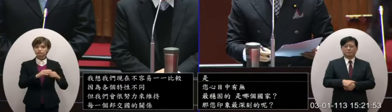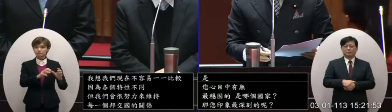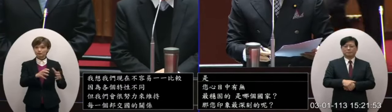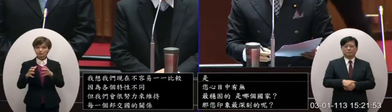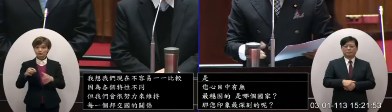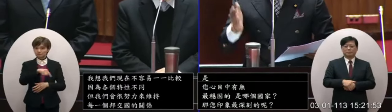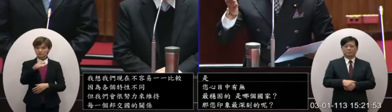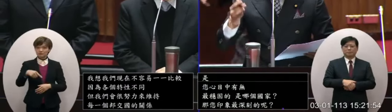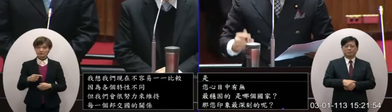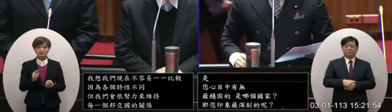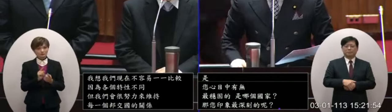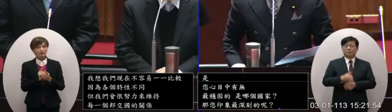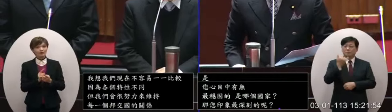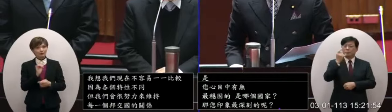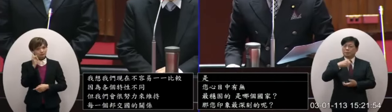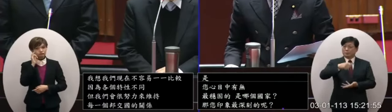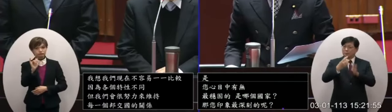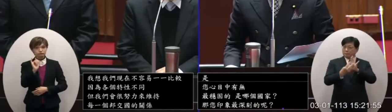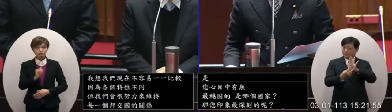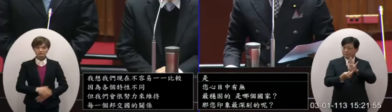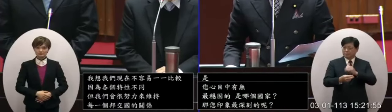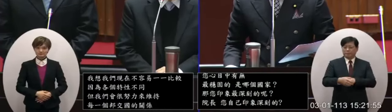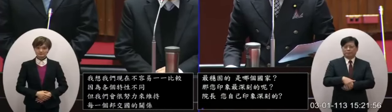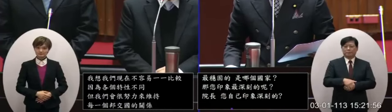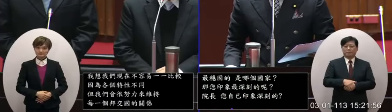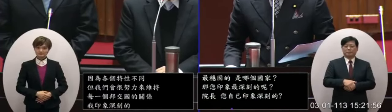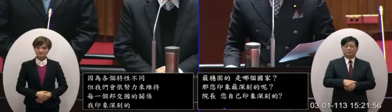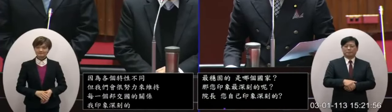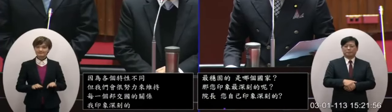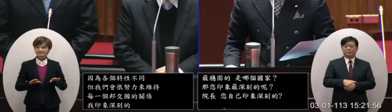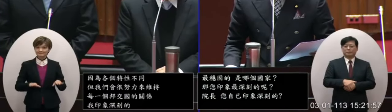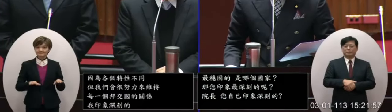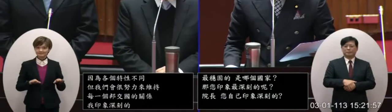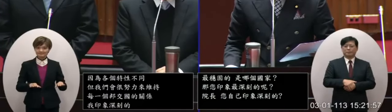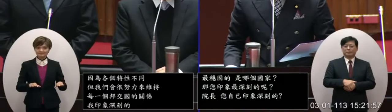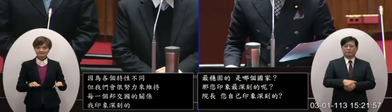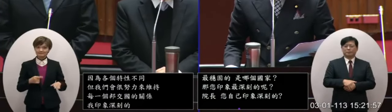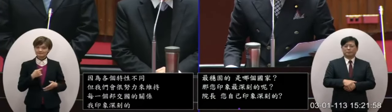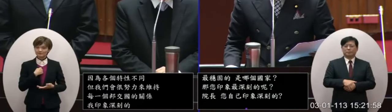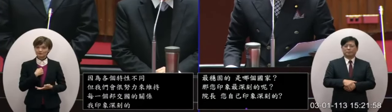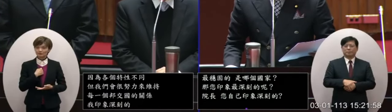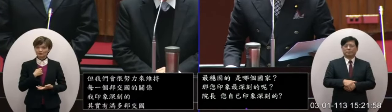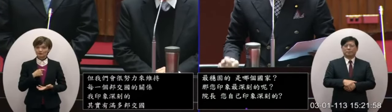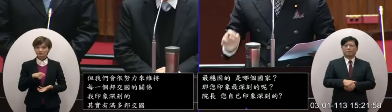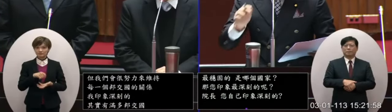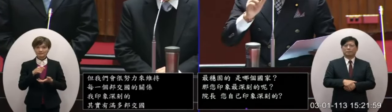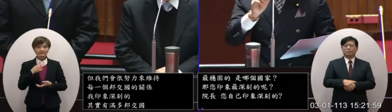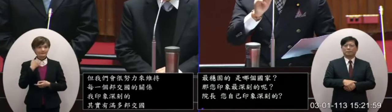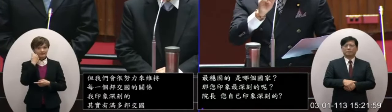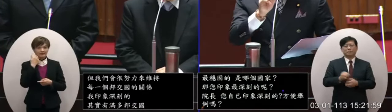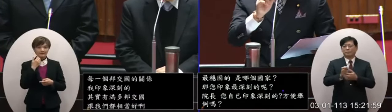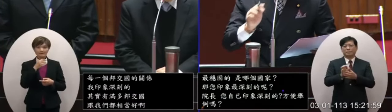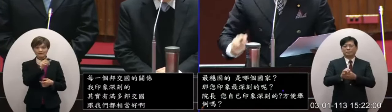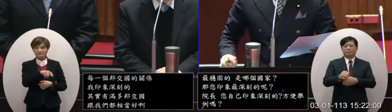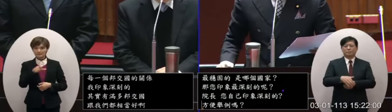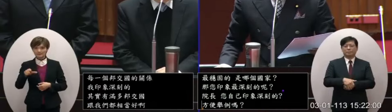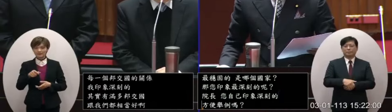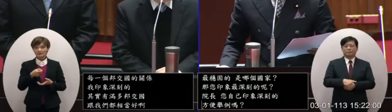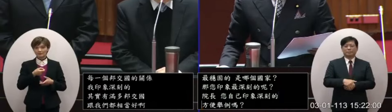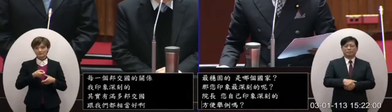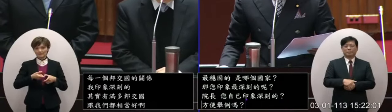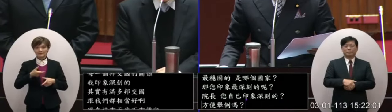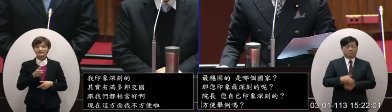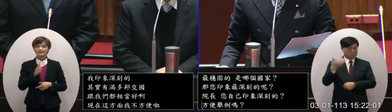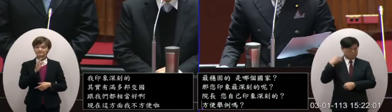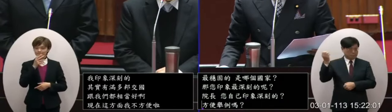都相当好啊。 方便举例吗？ 现在这方面我不方便了。 没关系，没关系。那